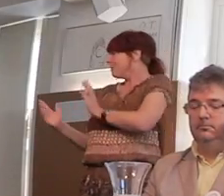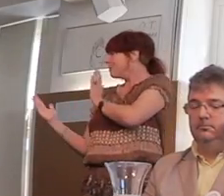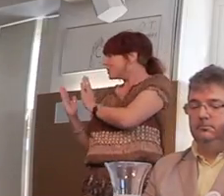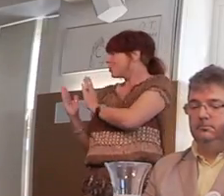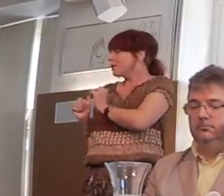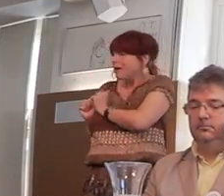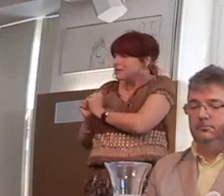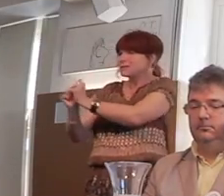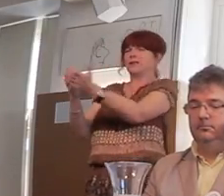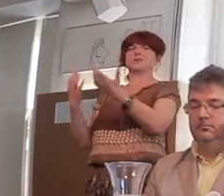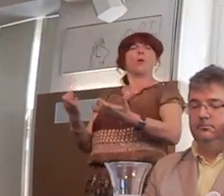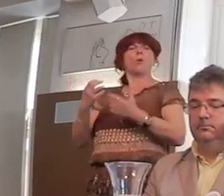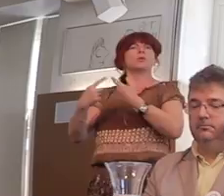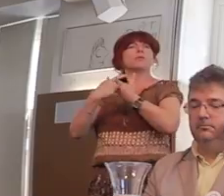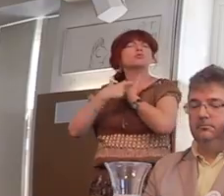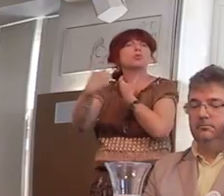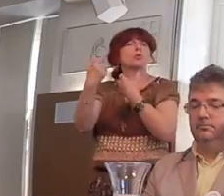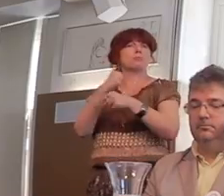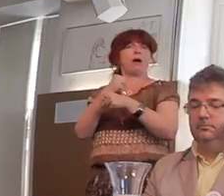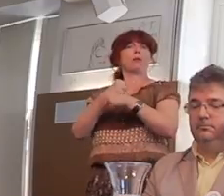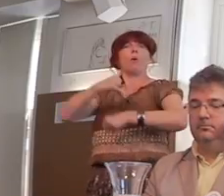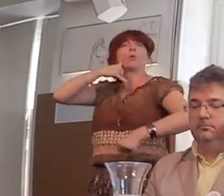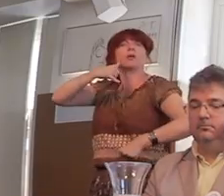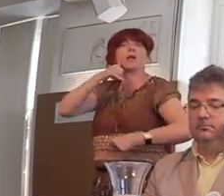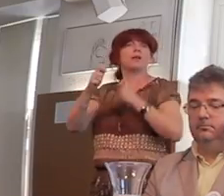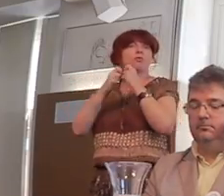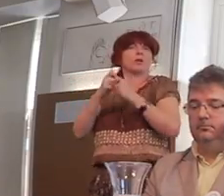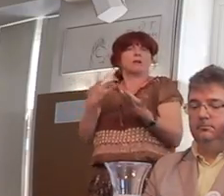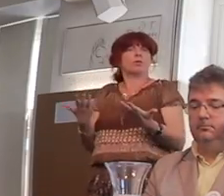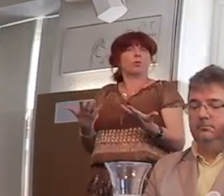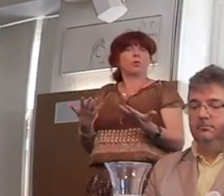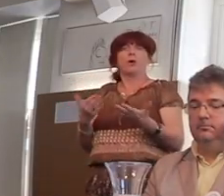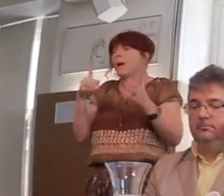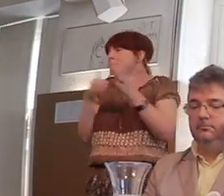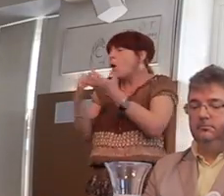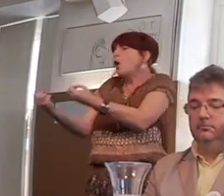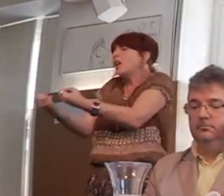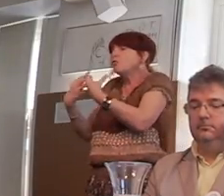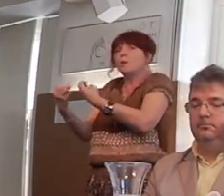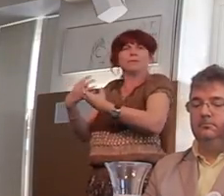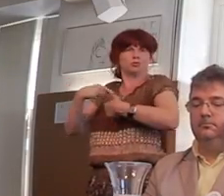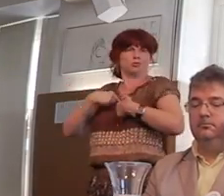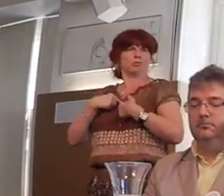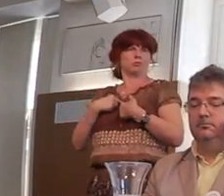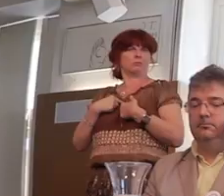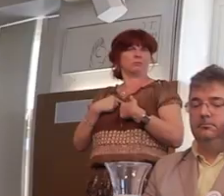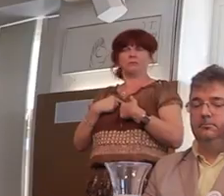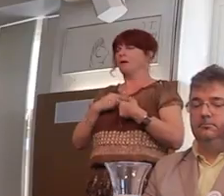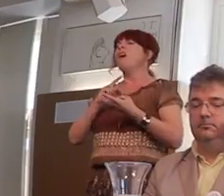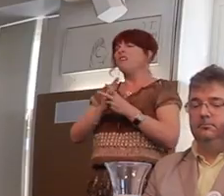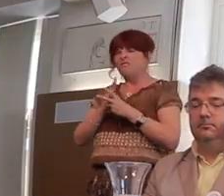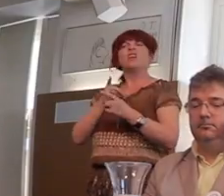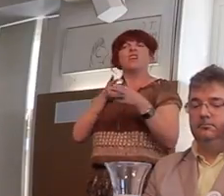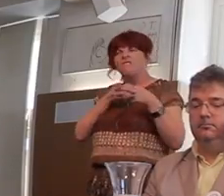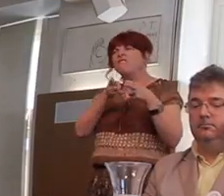oder ich mache ein Studiointerview oder ein Telefoninterview, wie auch immer, die Infos brauche ich. Wie ich zu Ihnen komme, da weiß ich schon